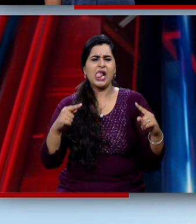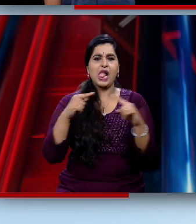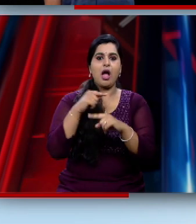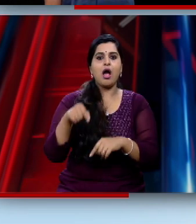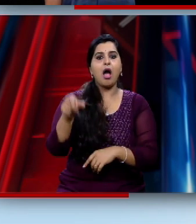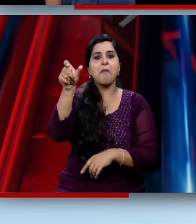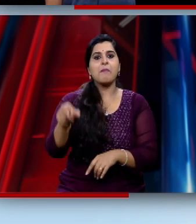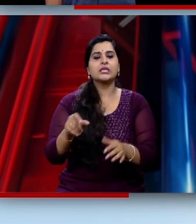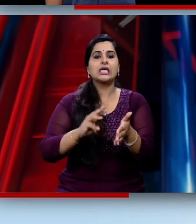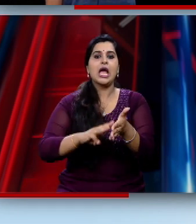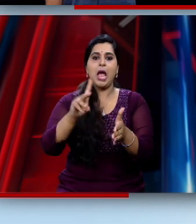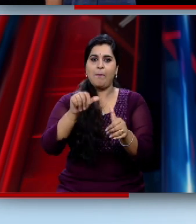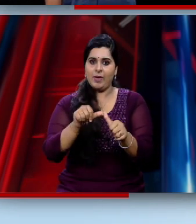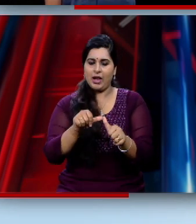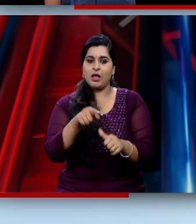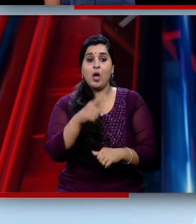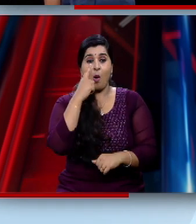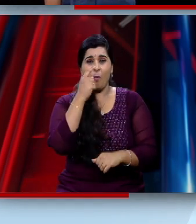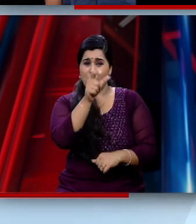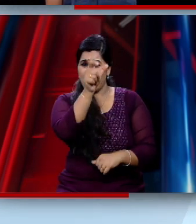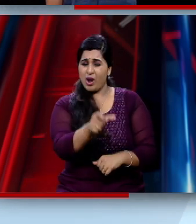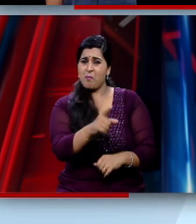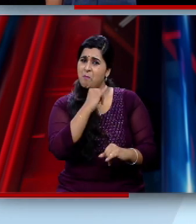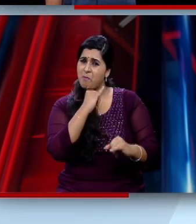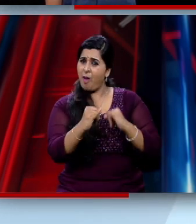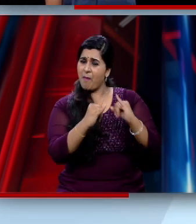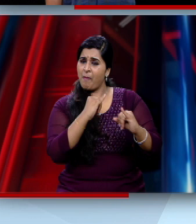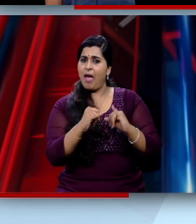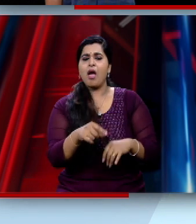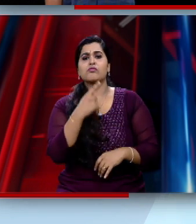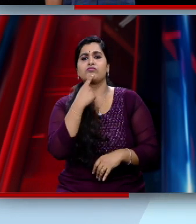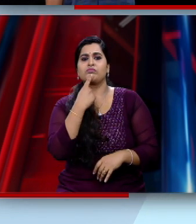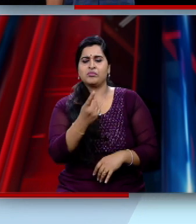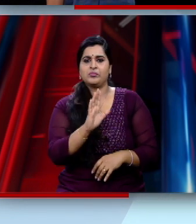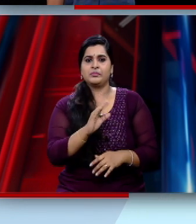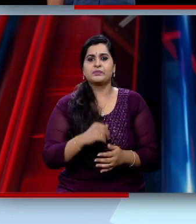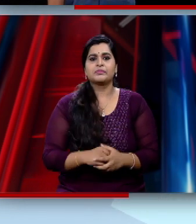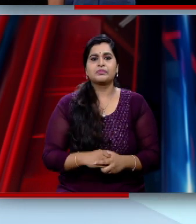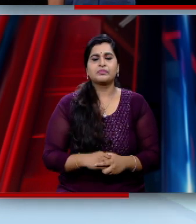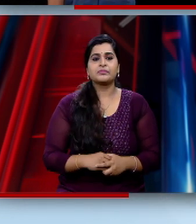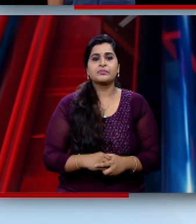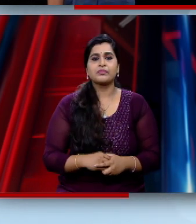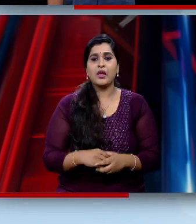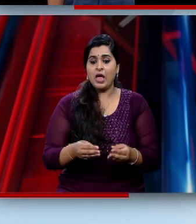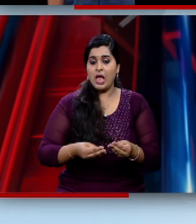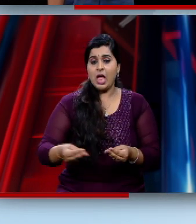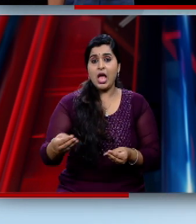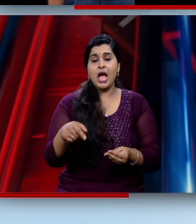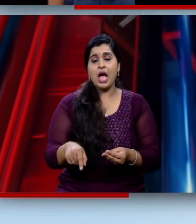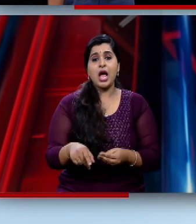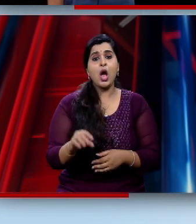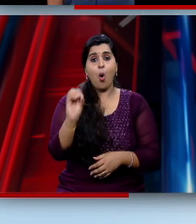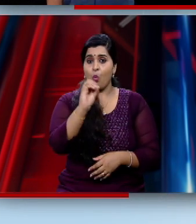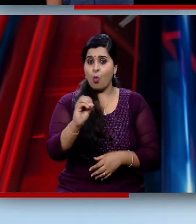പരാതിക്കാരിക്കെതിരെയുള്ളൊരു നടപടികളും നീക്കങ്ങളുമാണ് ഇന്ന് എൽദോസിന്റെ അഭിഭാഷകൻ കോടതിയിൽ നടത്തി. എന്തായാലും വിശദമായ വാദം പൂർത്തിയായി. 20-ന് ഇനി പ്രധാനം. 20-ന്റെ